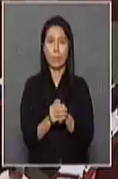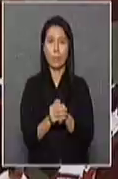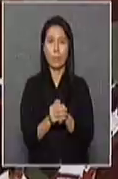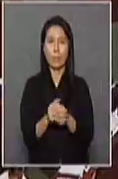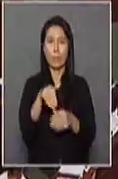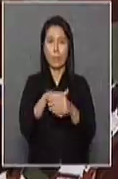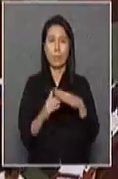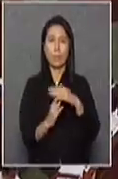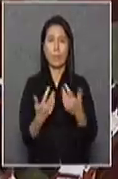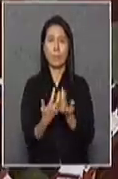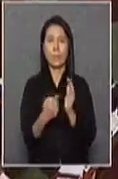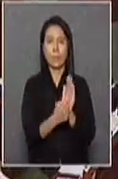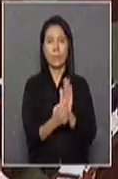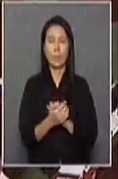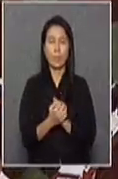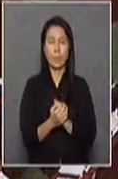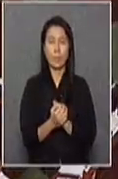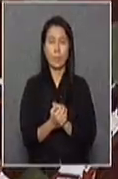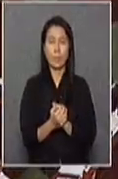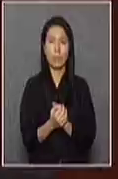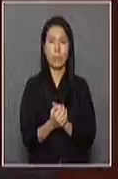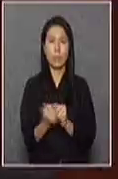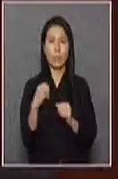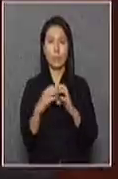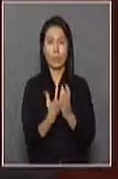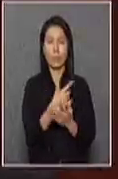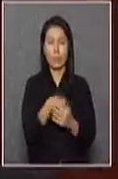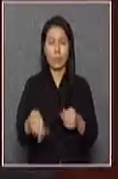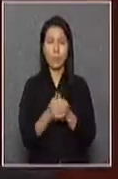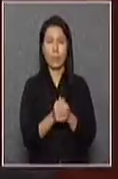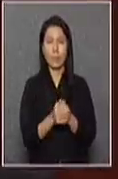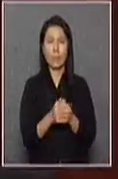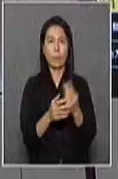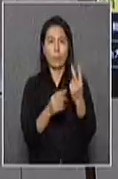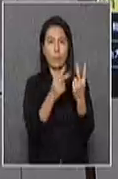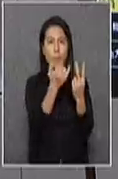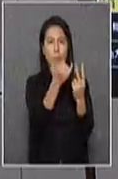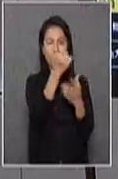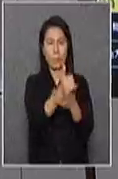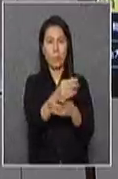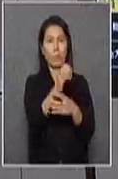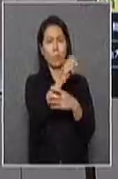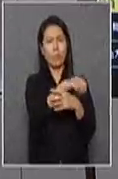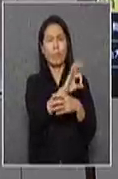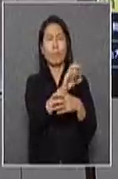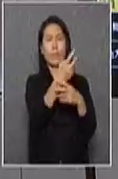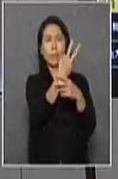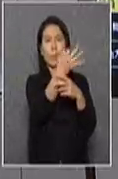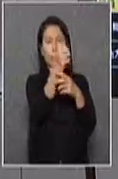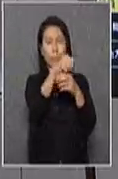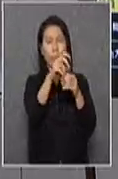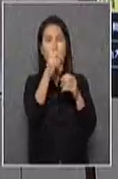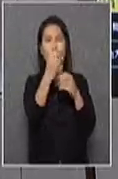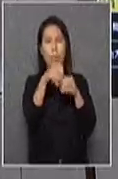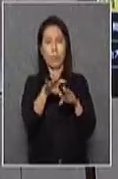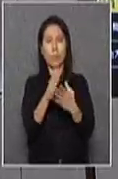停止表決，顯示結果。功能團體選舉產生的議員26位出席，沒有人贊成，23位反對，1位棄權。分